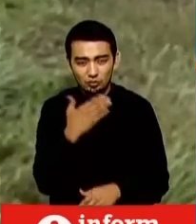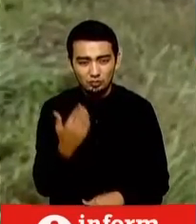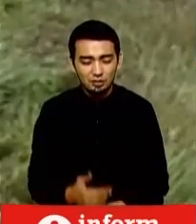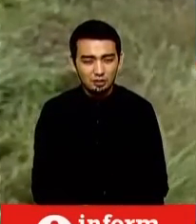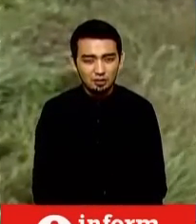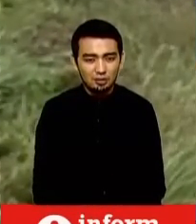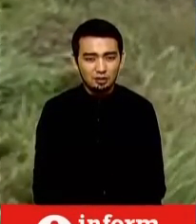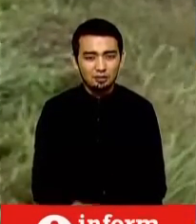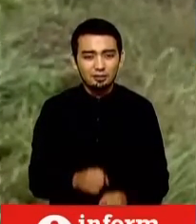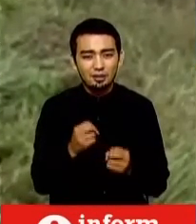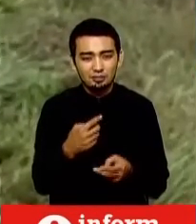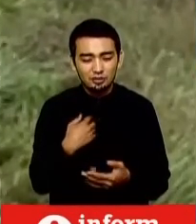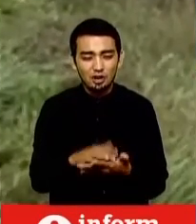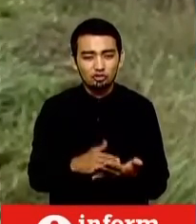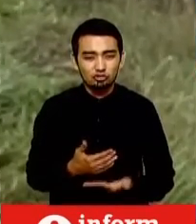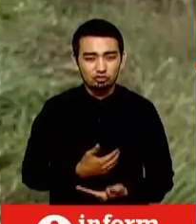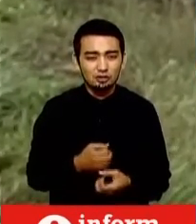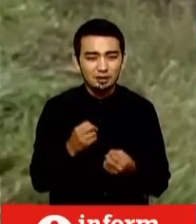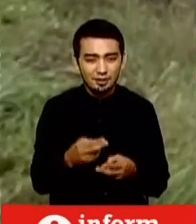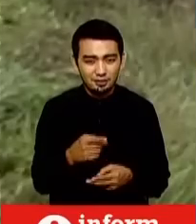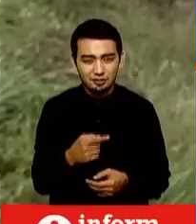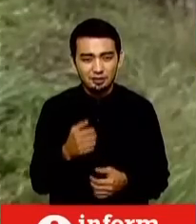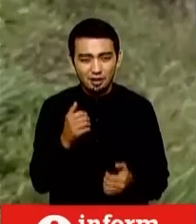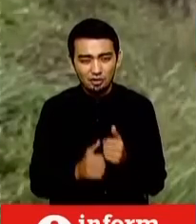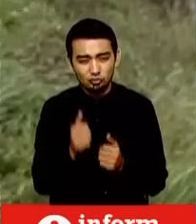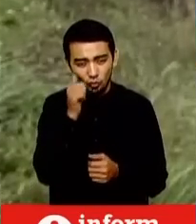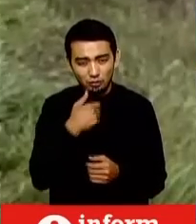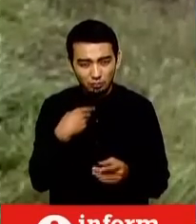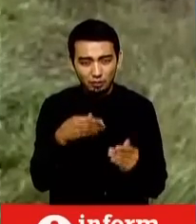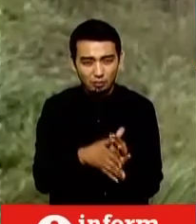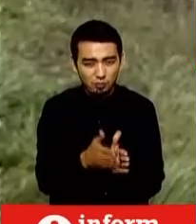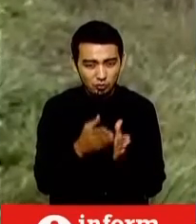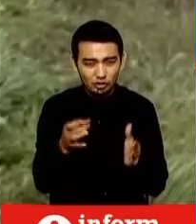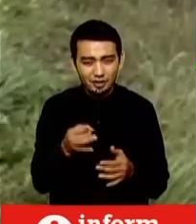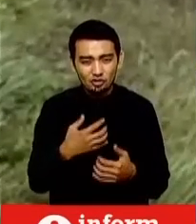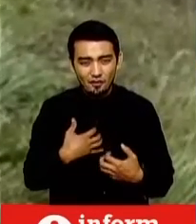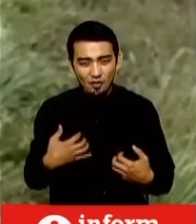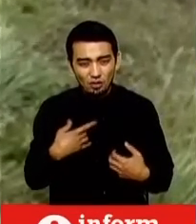Қалай әрмен қарай өмір сүруге? Жылдан жыл мына киіктің басы көбейіп жатыр.